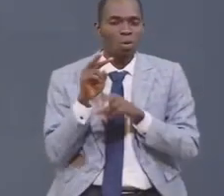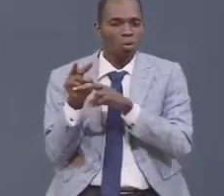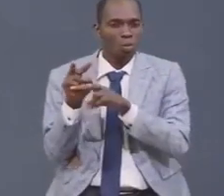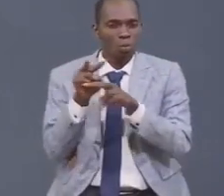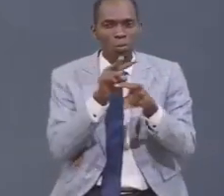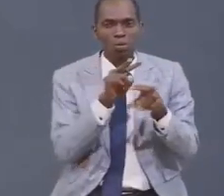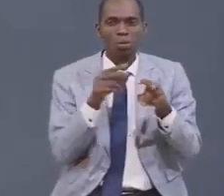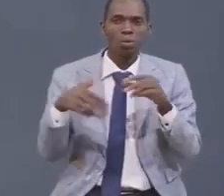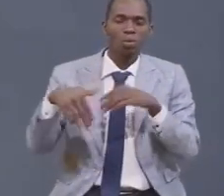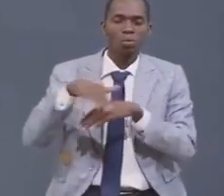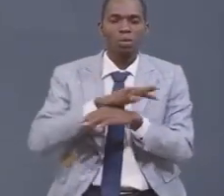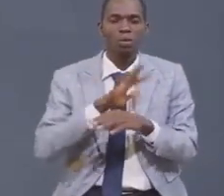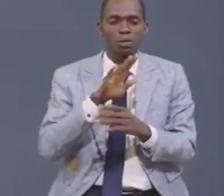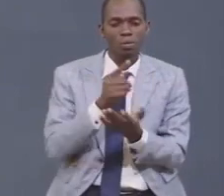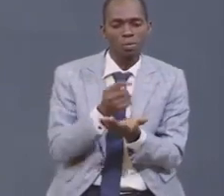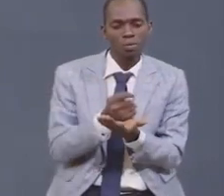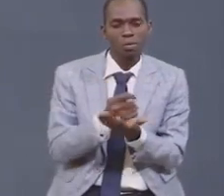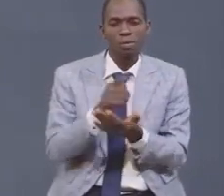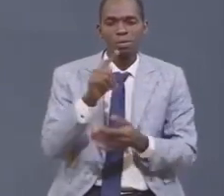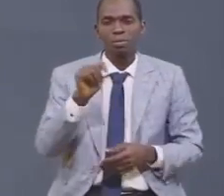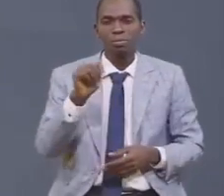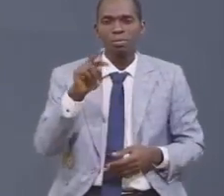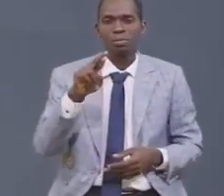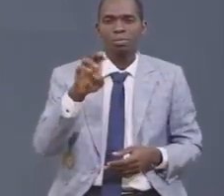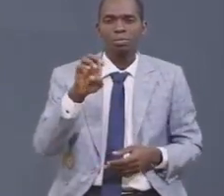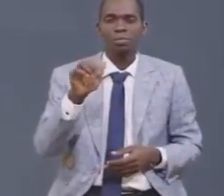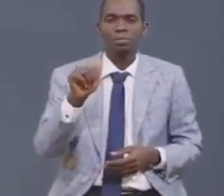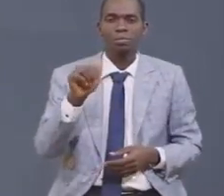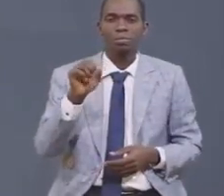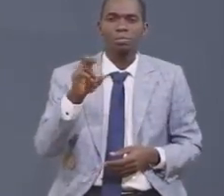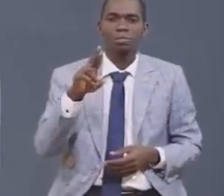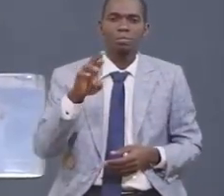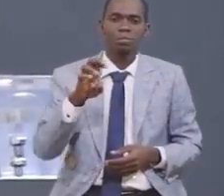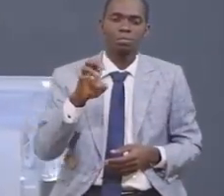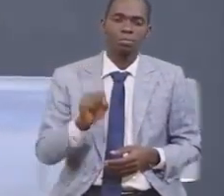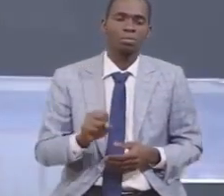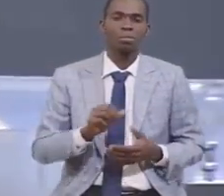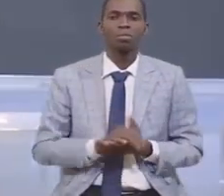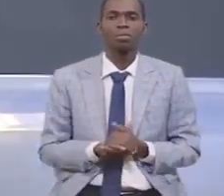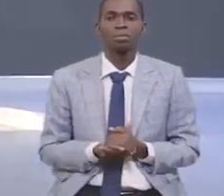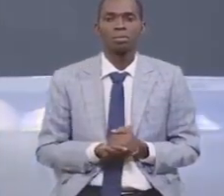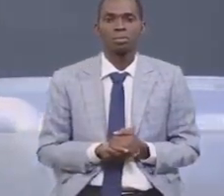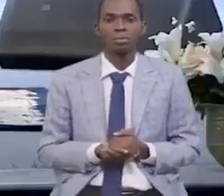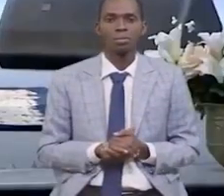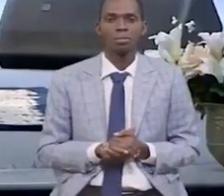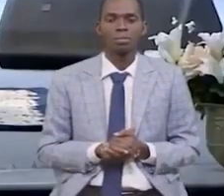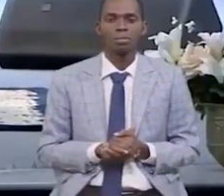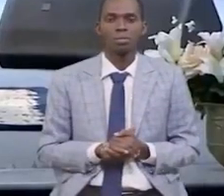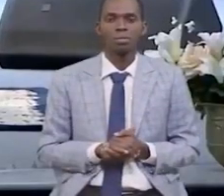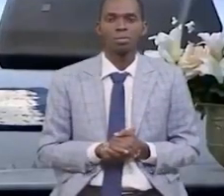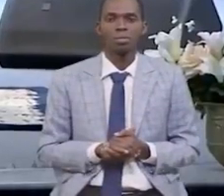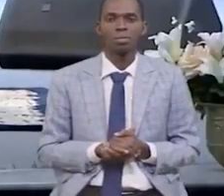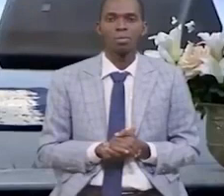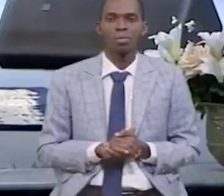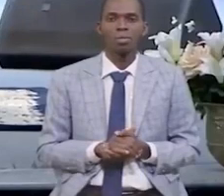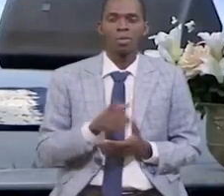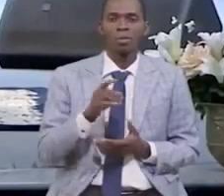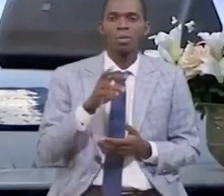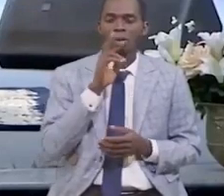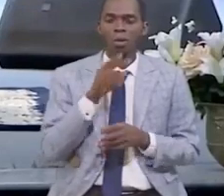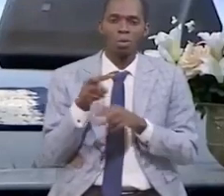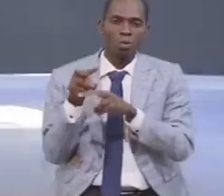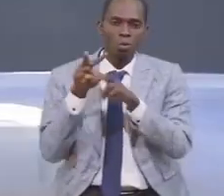over your treasures. అలాగే టీ అనే అక్షరం మీ యొక్క నిధులను మీరు గమనించుకుంటారు. You are watching over